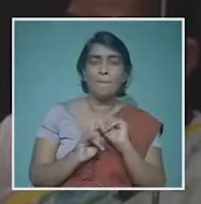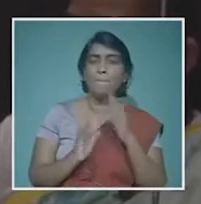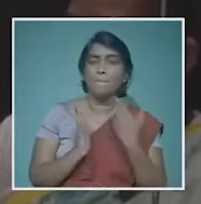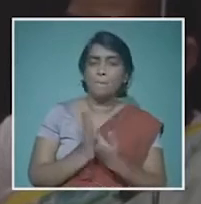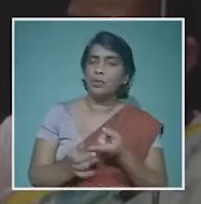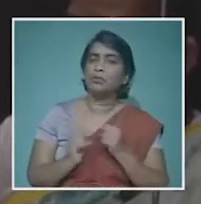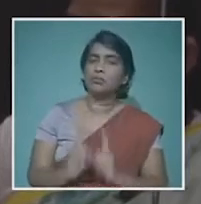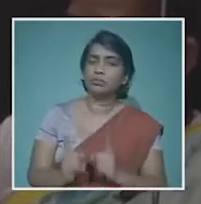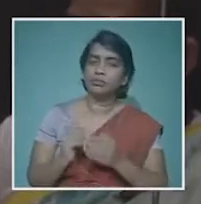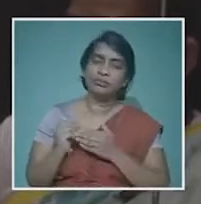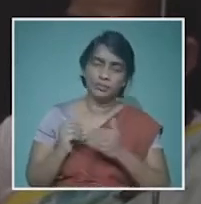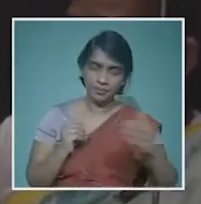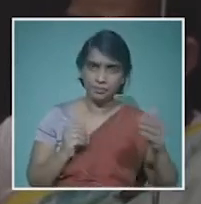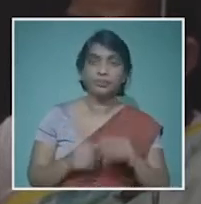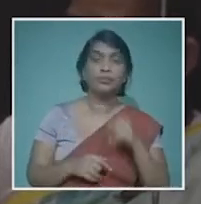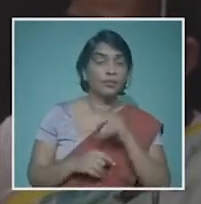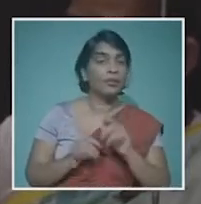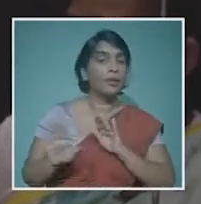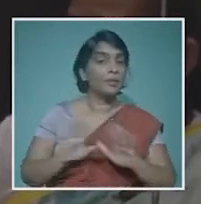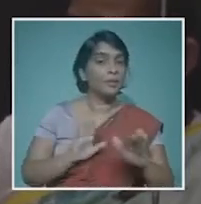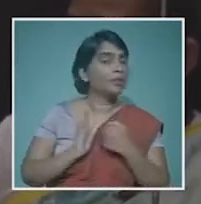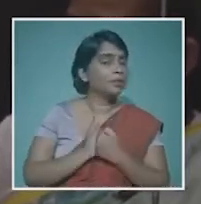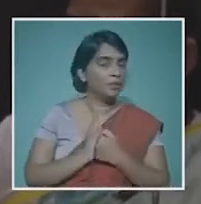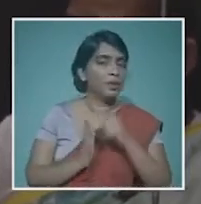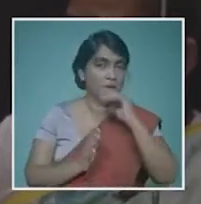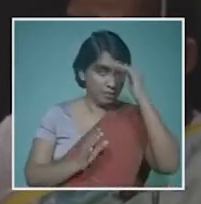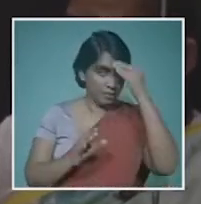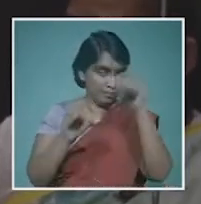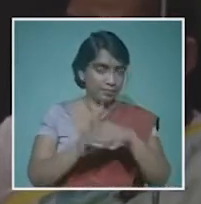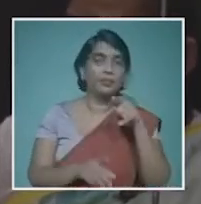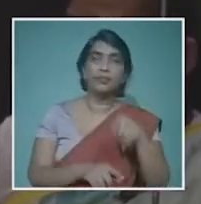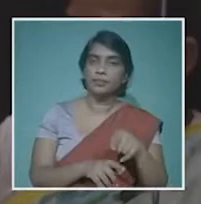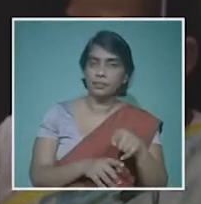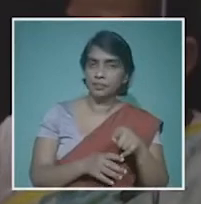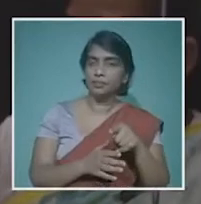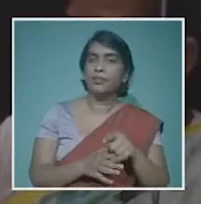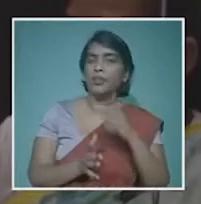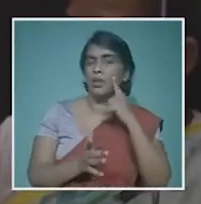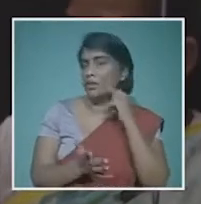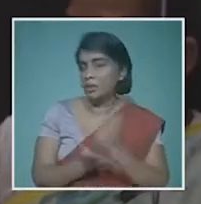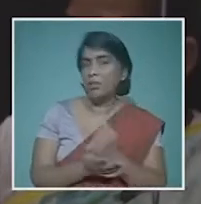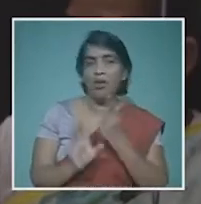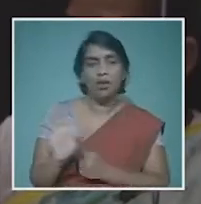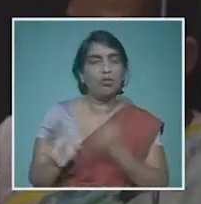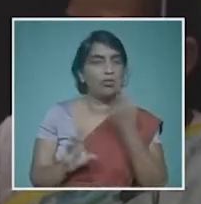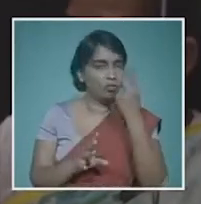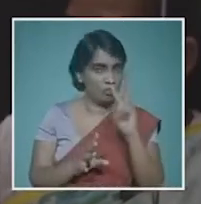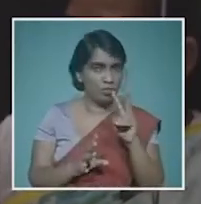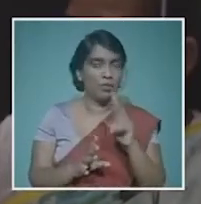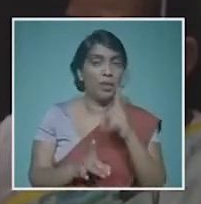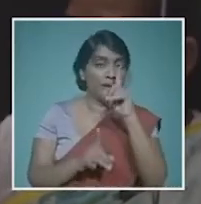ගියා. බොහොම අමාරුවෙන් ඒ පාලනයේ කරු කථානායකතුමත් හිටියා. එතකොට බොහොම අමාරුවෙන් අවුරුදු 12ක්